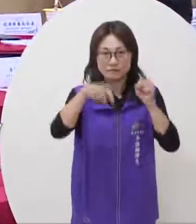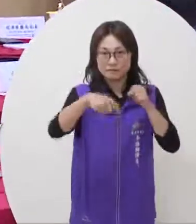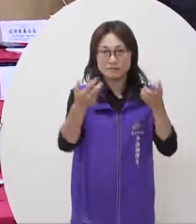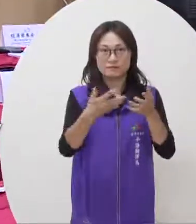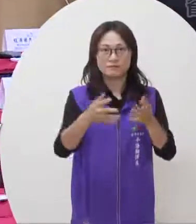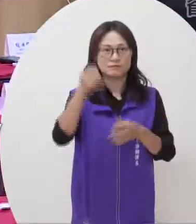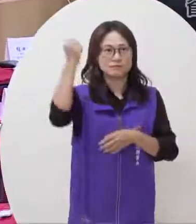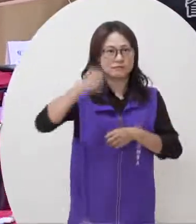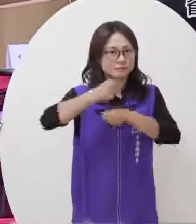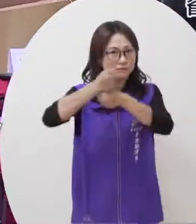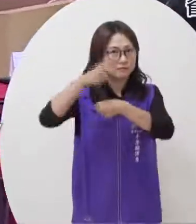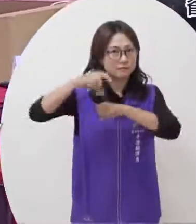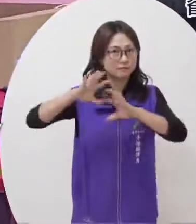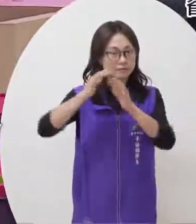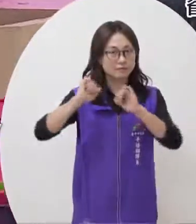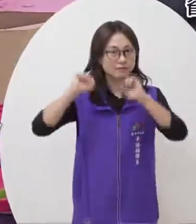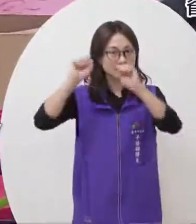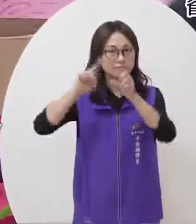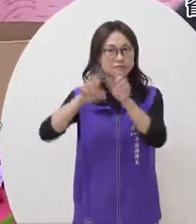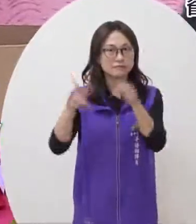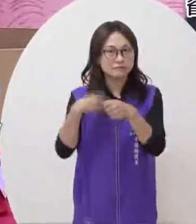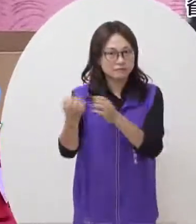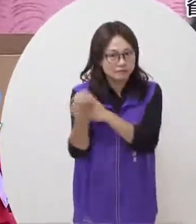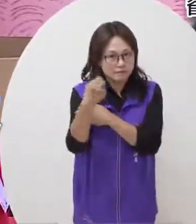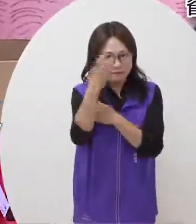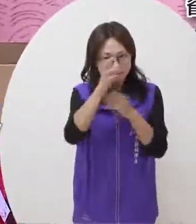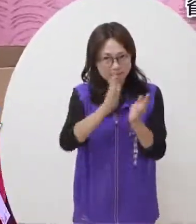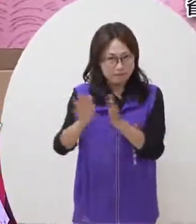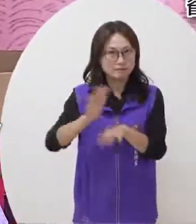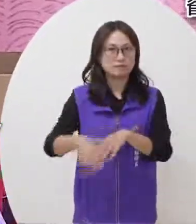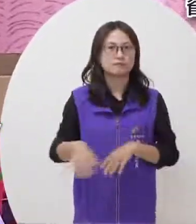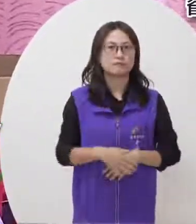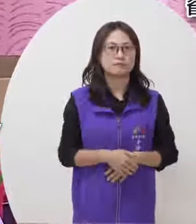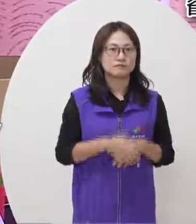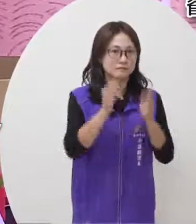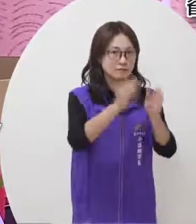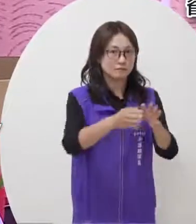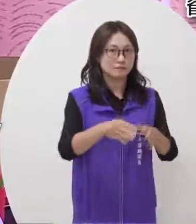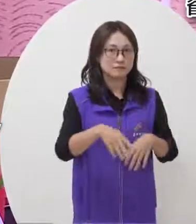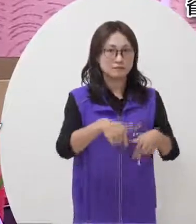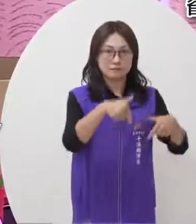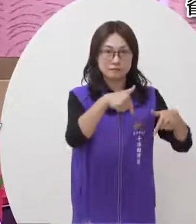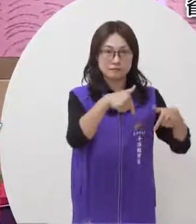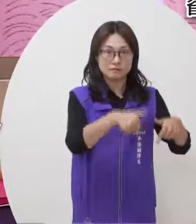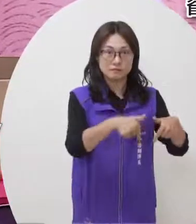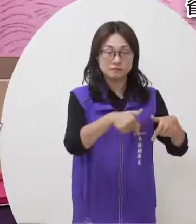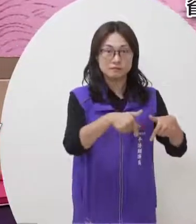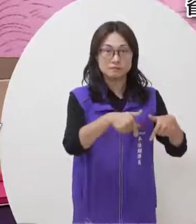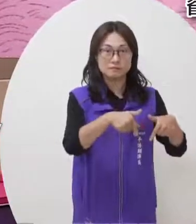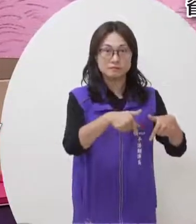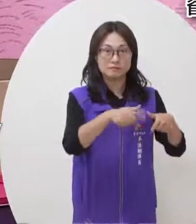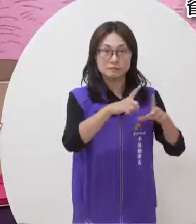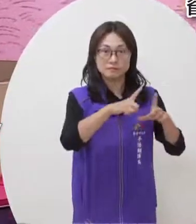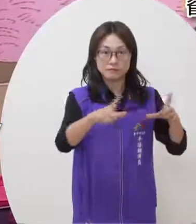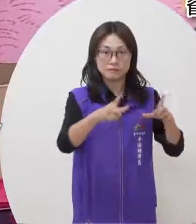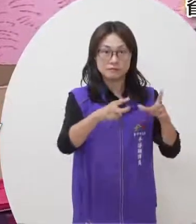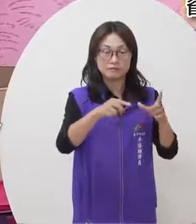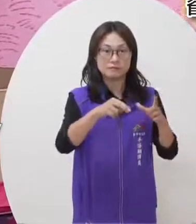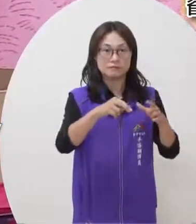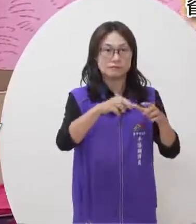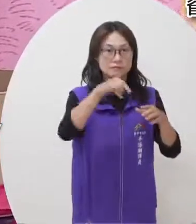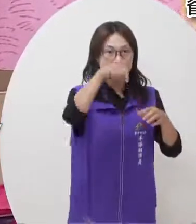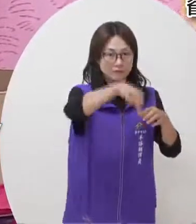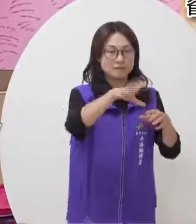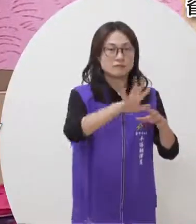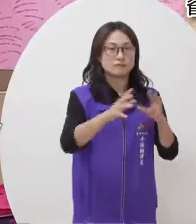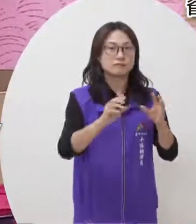运我们会积极来加强它的营运管理。那有关西大墩这个部分的儿童运动中心，我们加速就里面的空间规